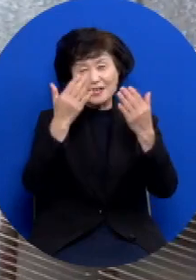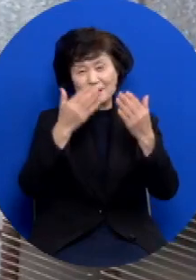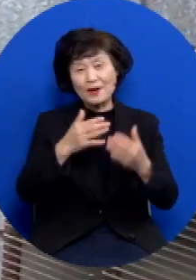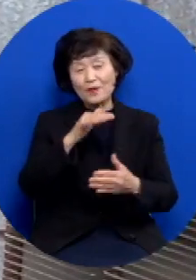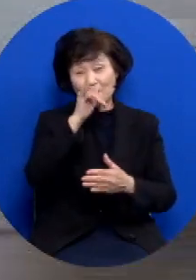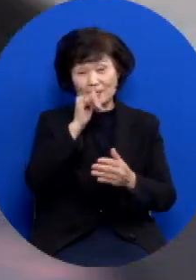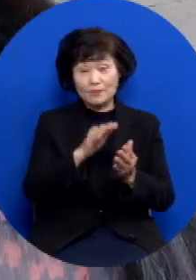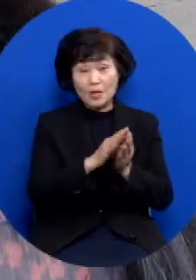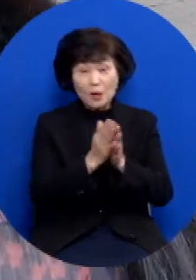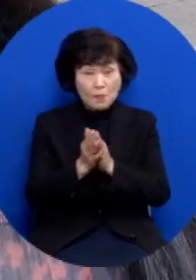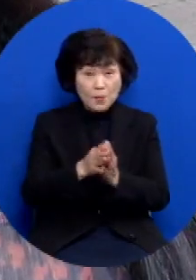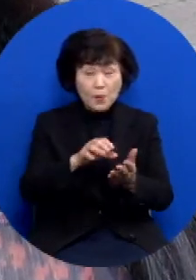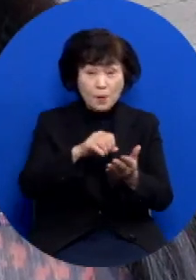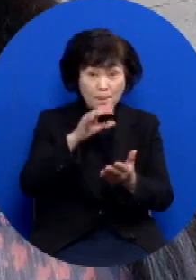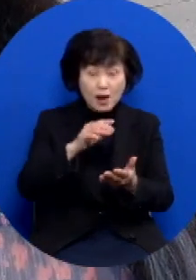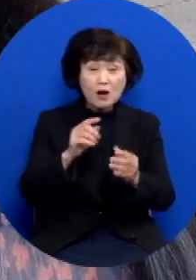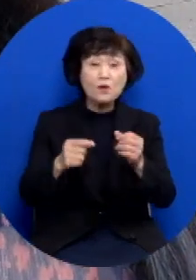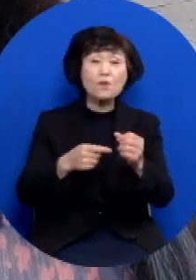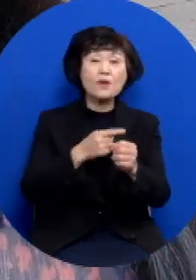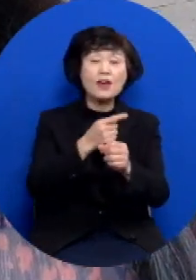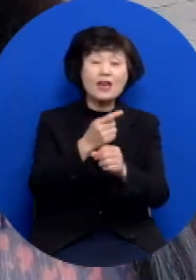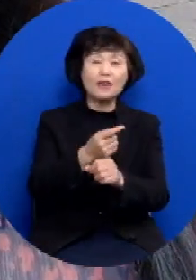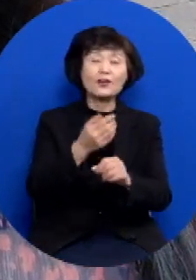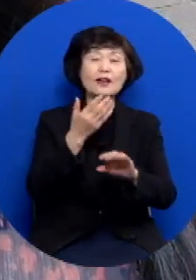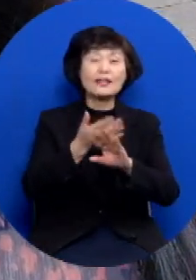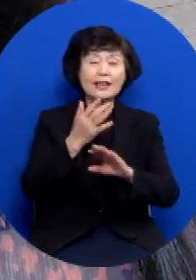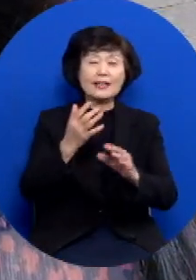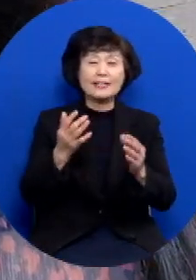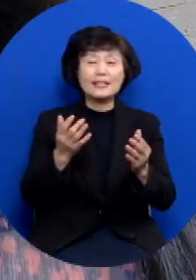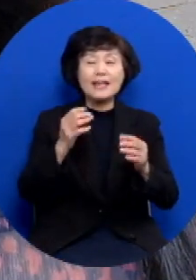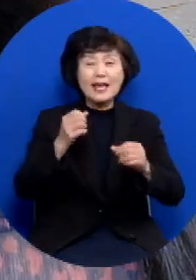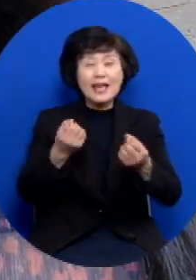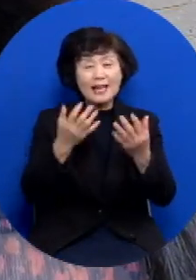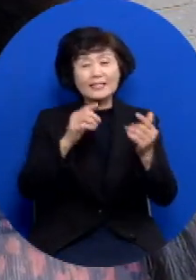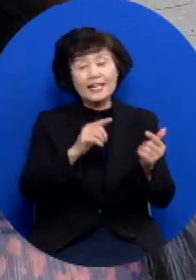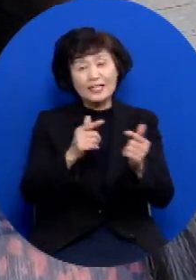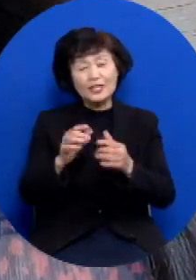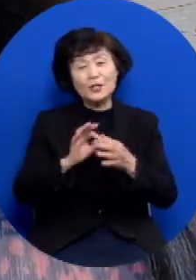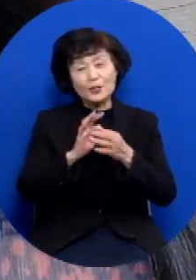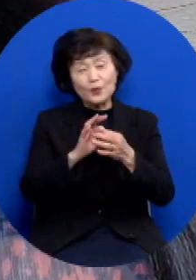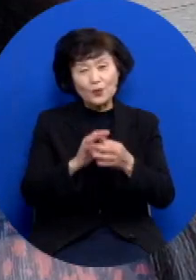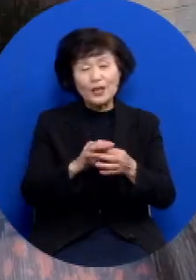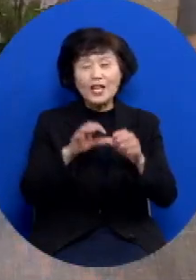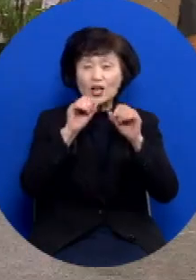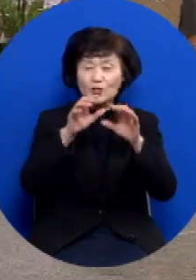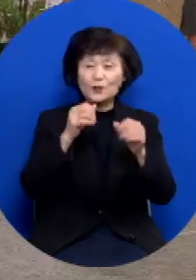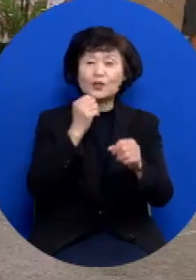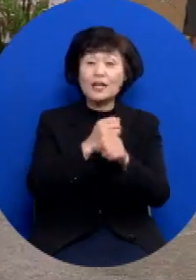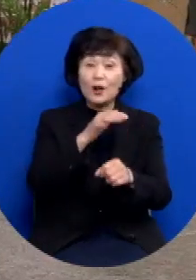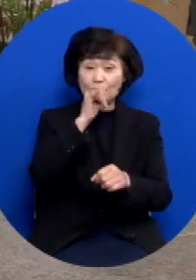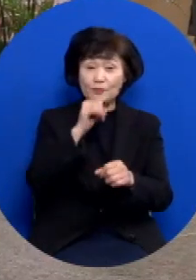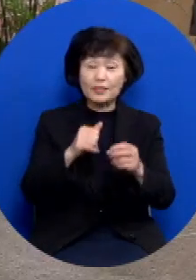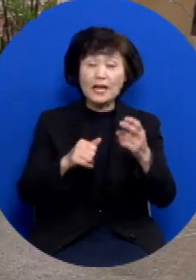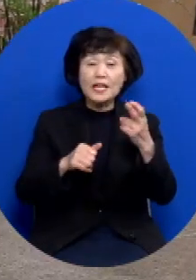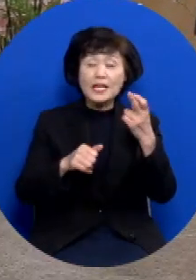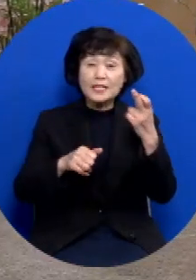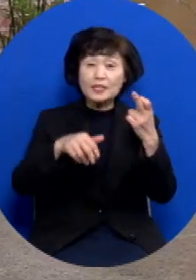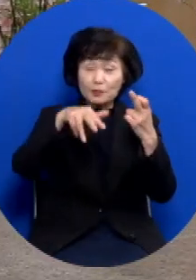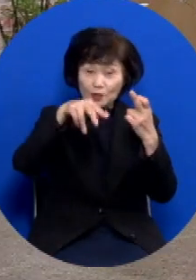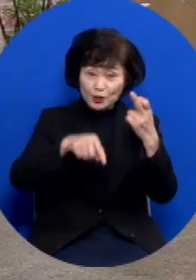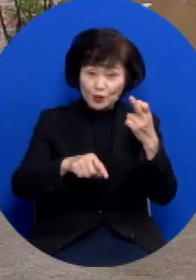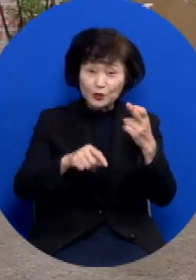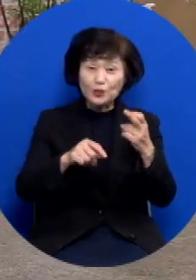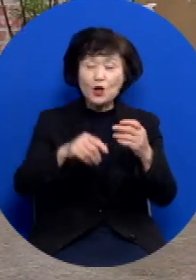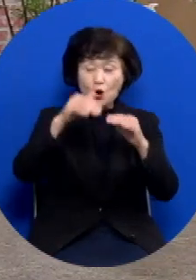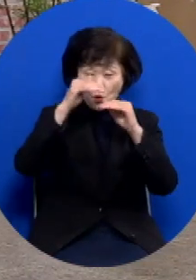외에도 전도팀을 구성해 다양한 활동을 펼칩니다. 전도팀에는 12주 과정의 훈련을 거쳐야 하는데